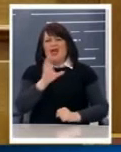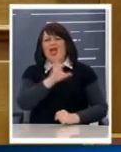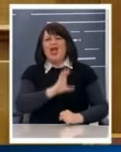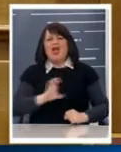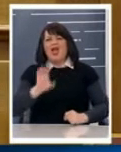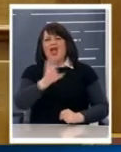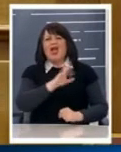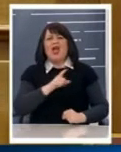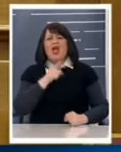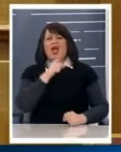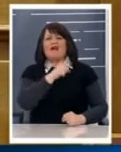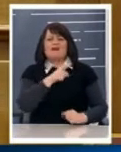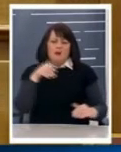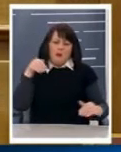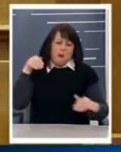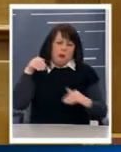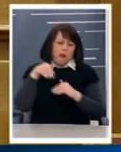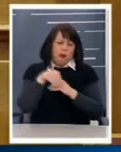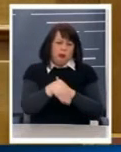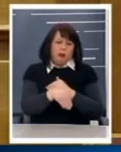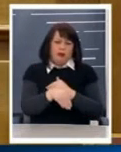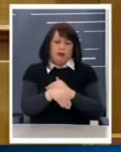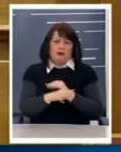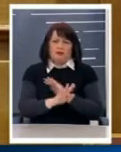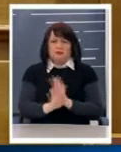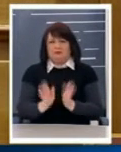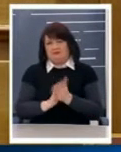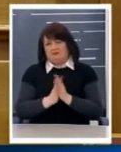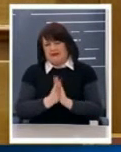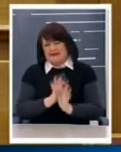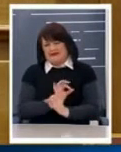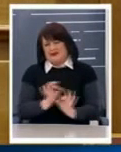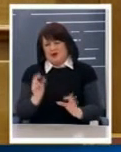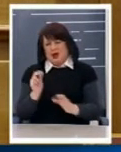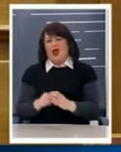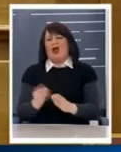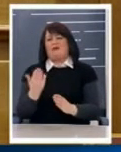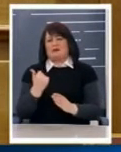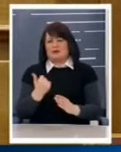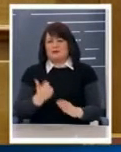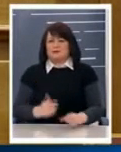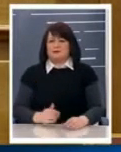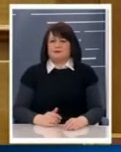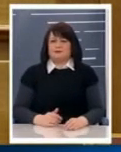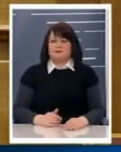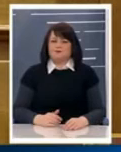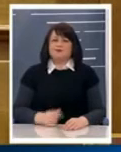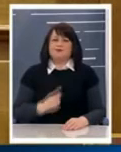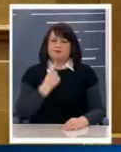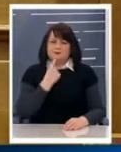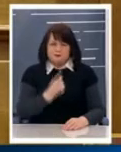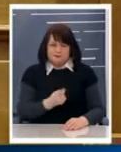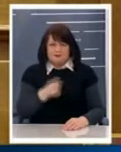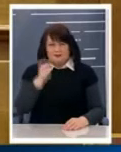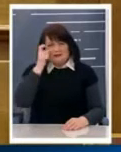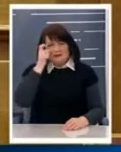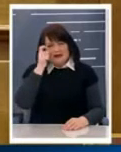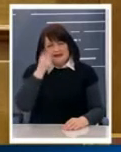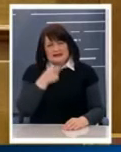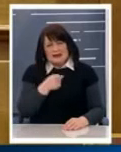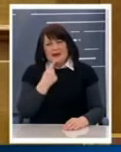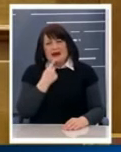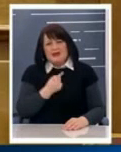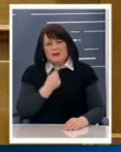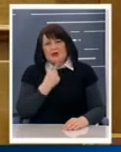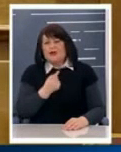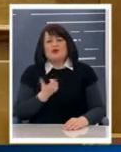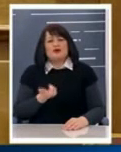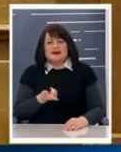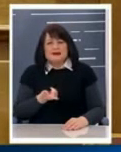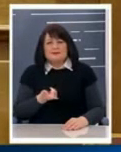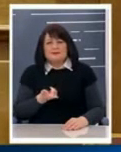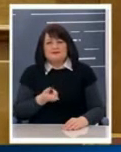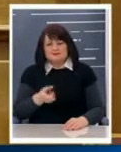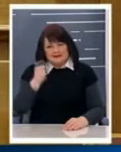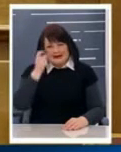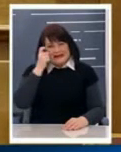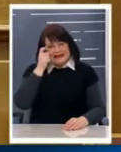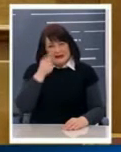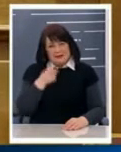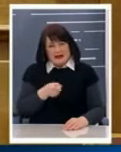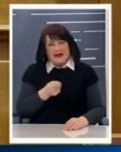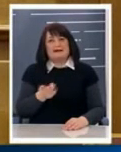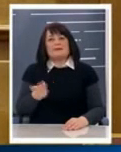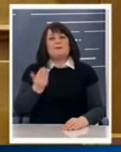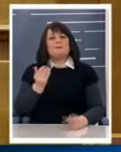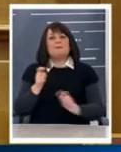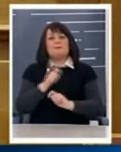θα καταποντιζόταν ένα τέτοιο κόμμα. Και εγώ θα πω για τον κύριο Σαμαρά άλλη μια φορά κάτι. Ο Σαμαράς πριν κάνει